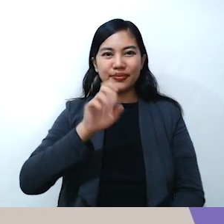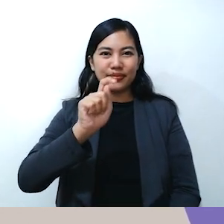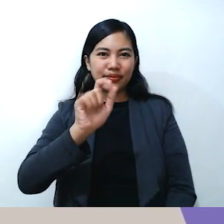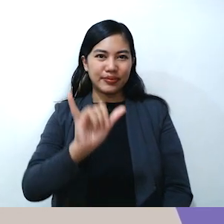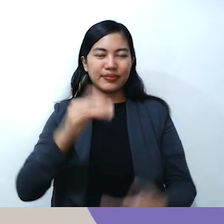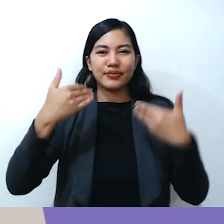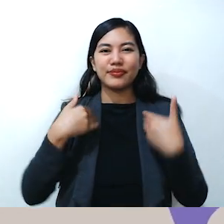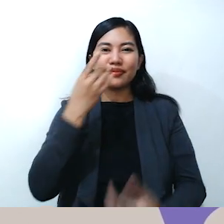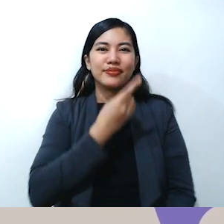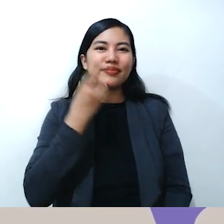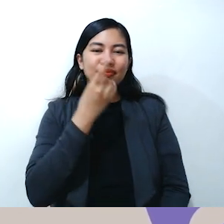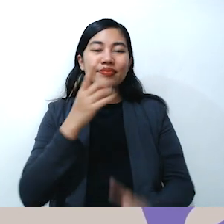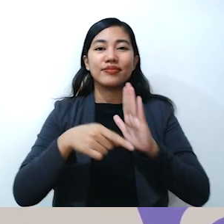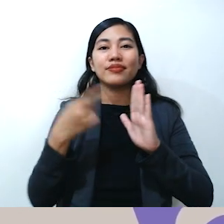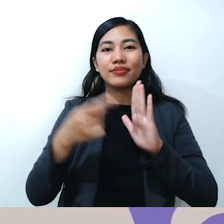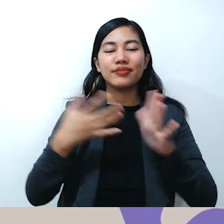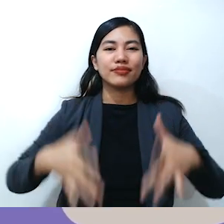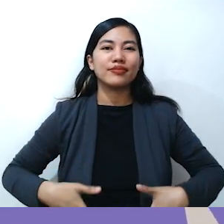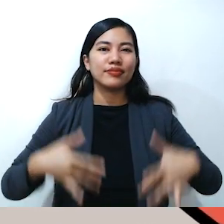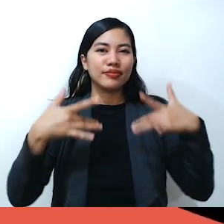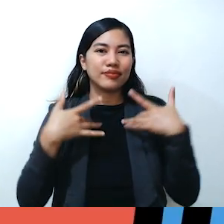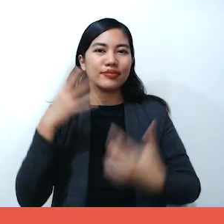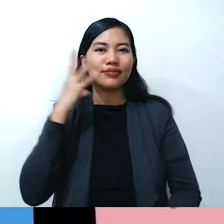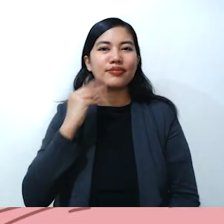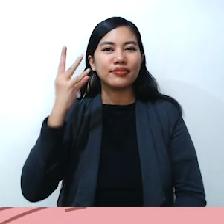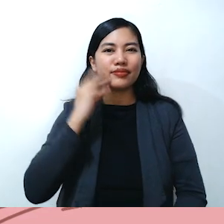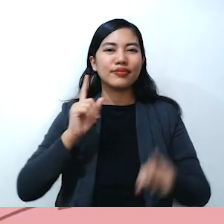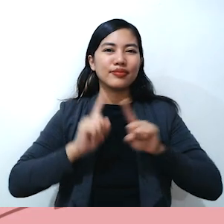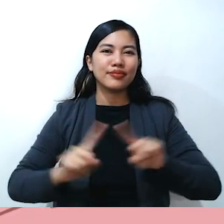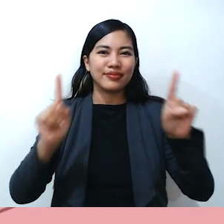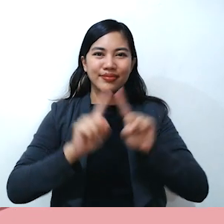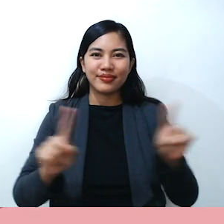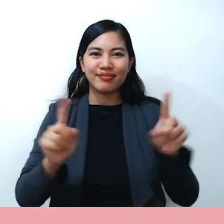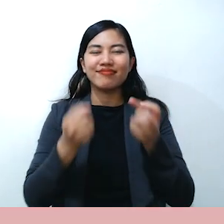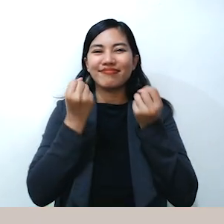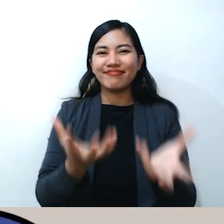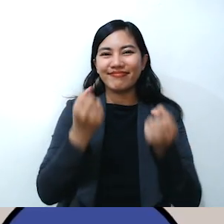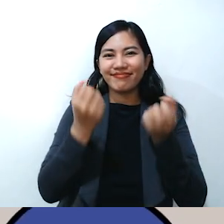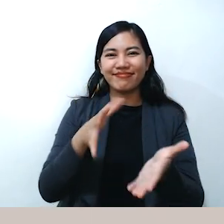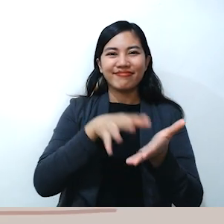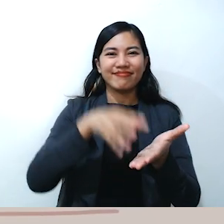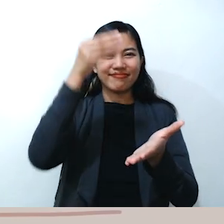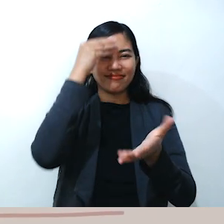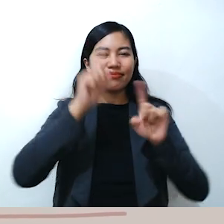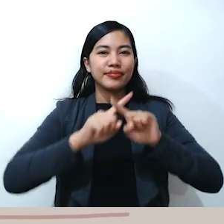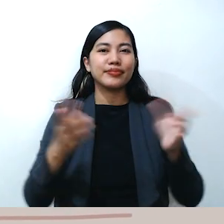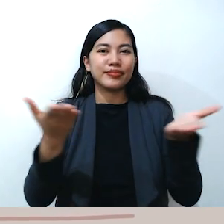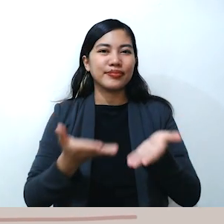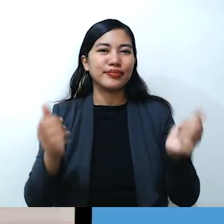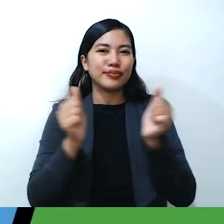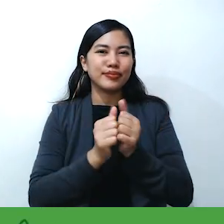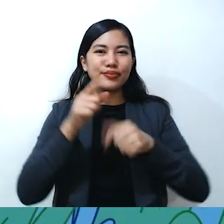my name and I have diabetes. Sometimes life's a bit different for me. Got lots of things to